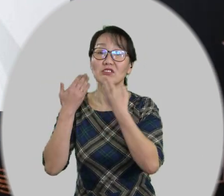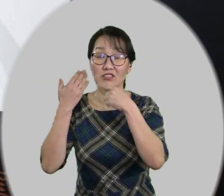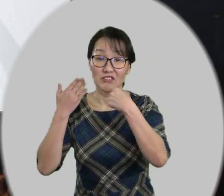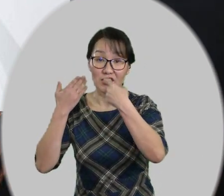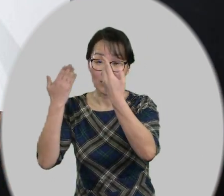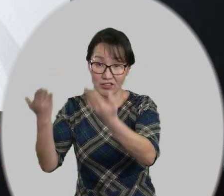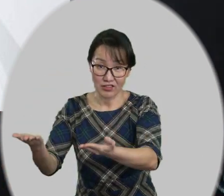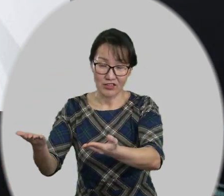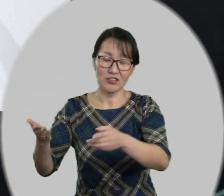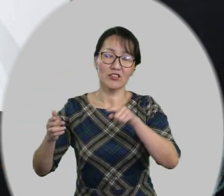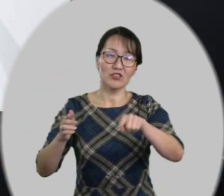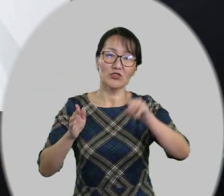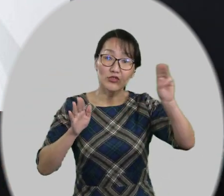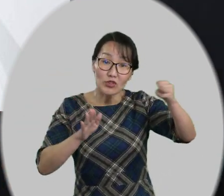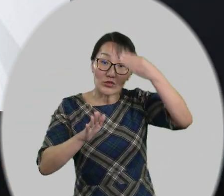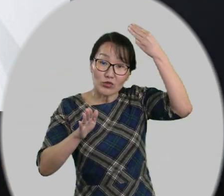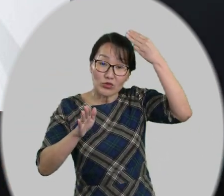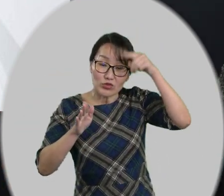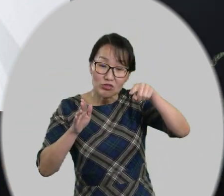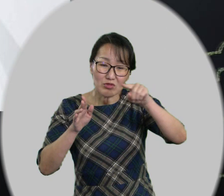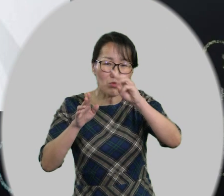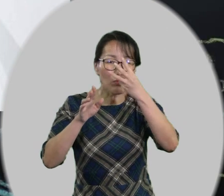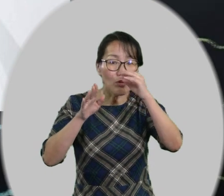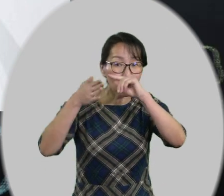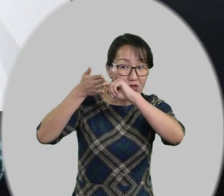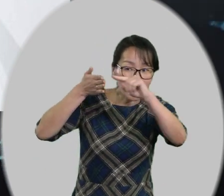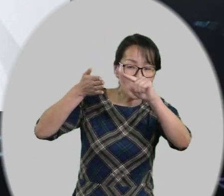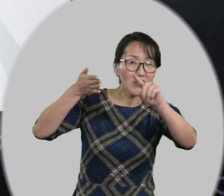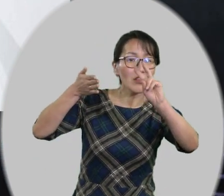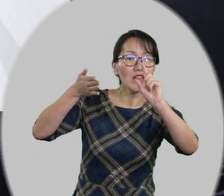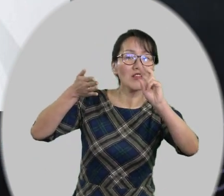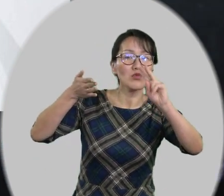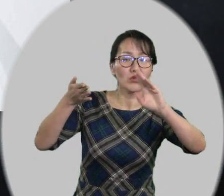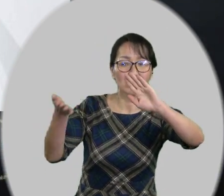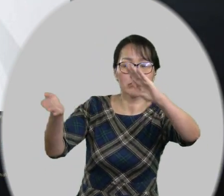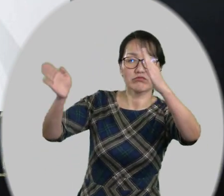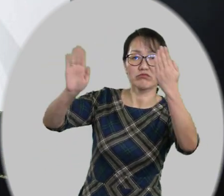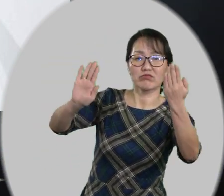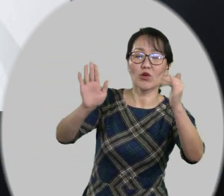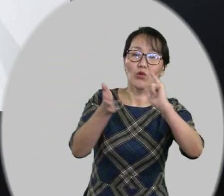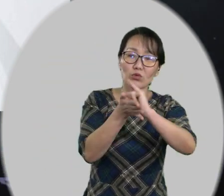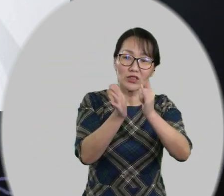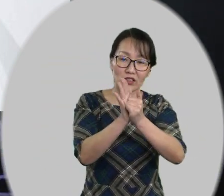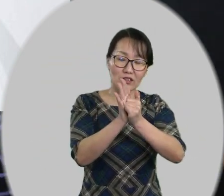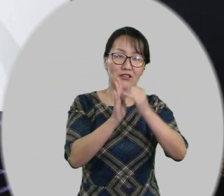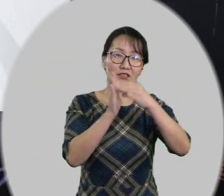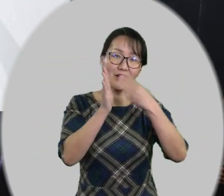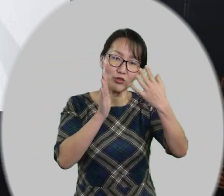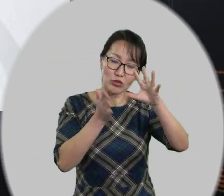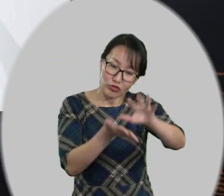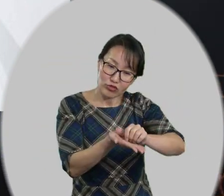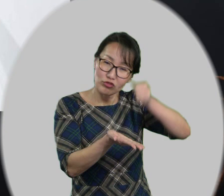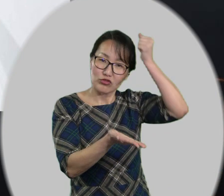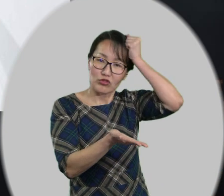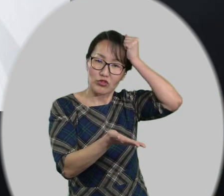мөн тодруулсан мөрийг хэл зүгээр илэрхийлэн бичиж тэр хэл зүгийнхаа утгыг нь тогтоох. Ийм